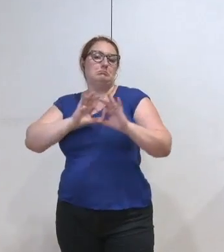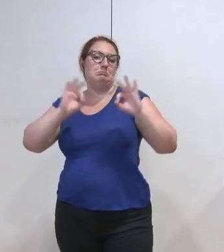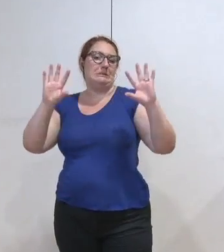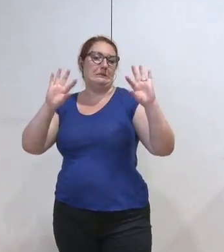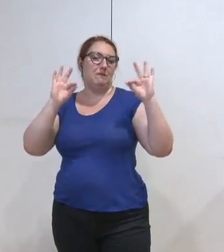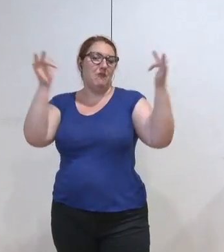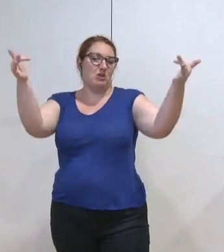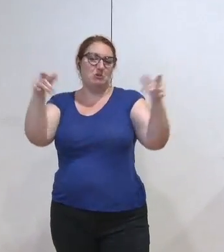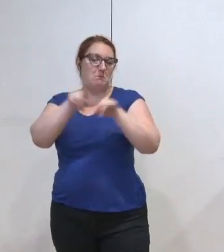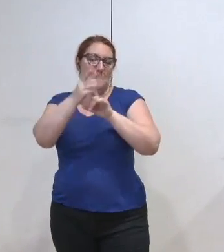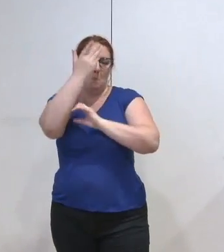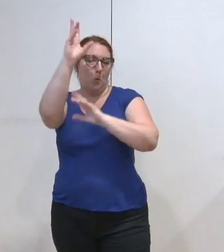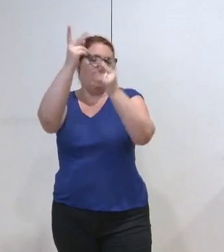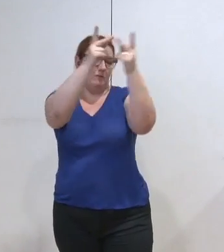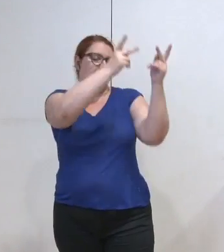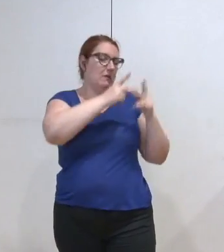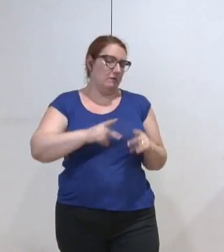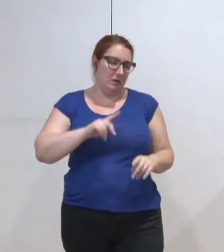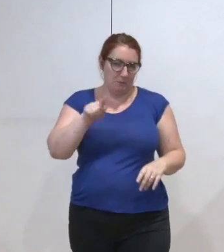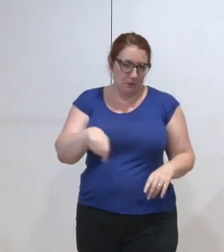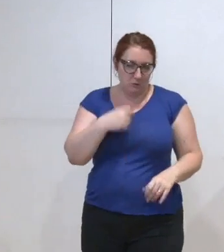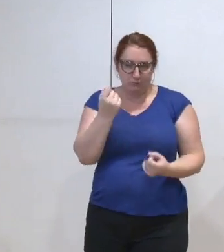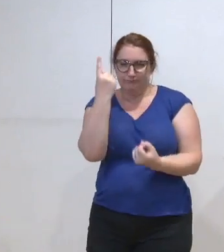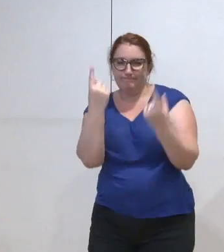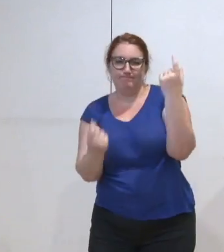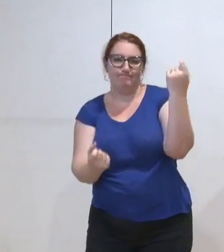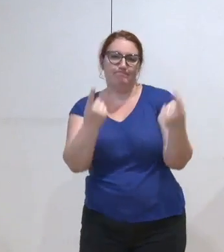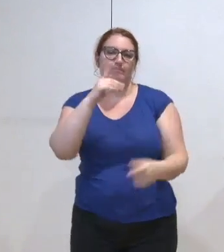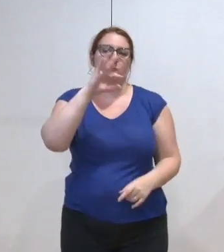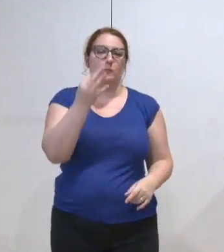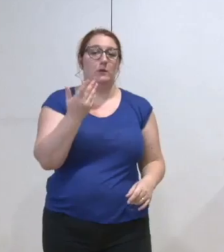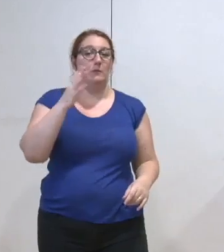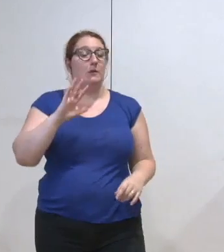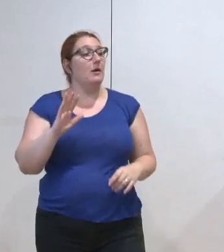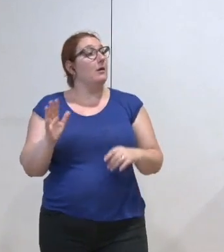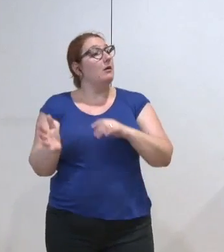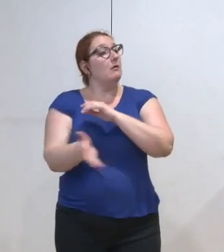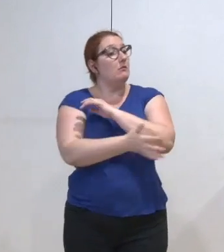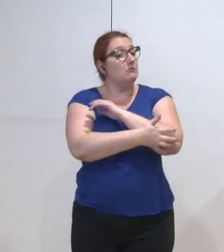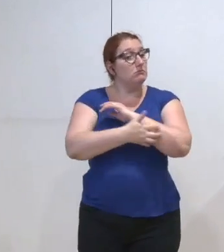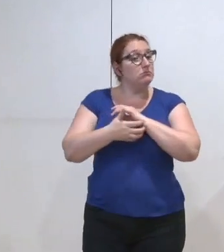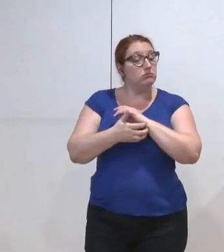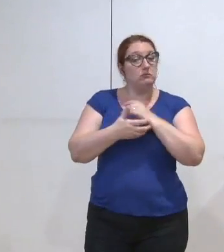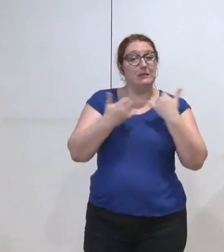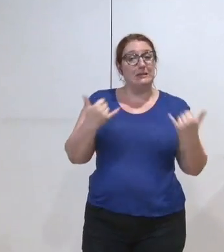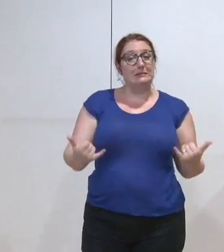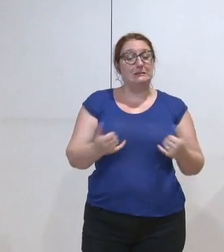villes alors contrairement à une idée reçue la pauvreté n'est pas massive à Grenoble on assiste moins à une hausse de la